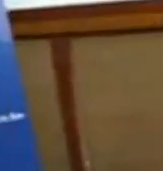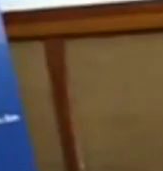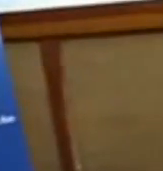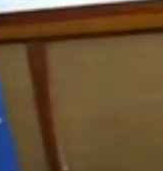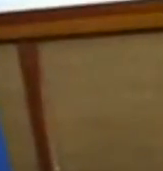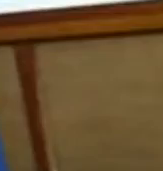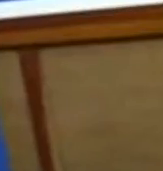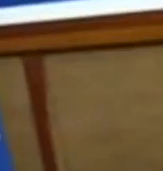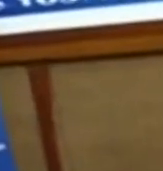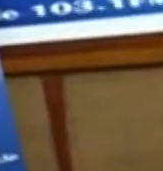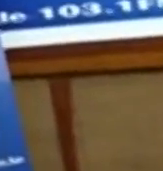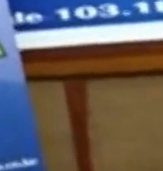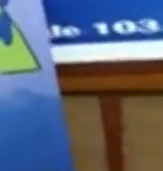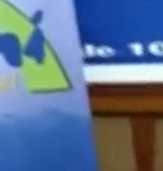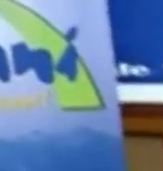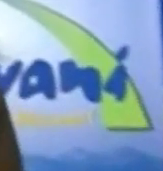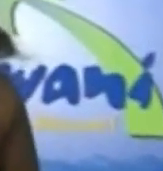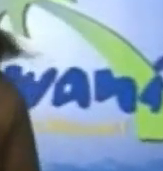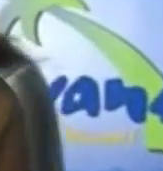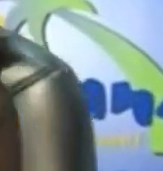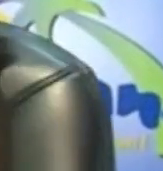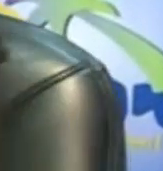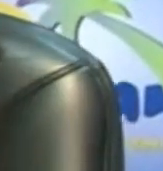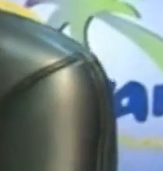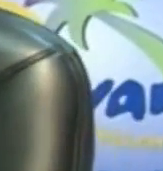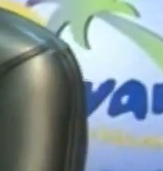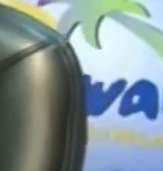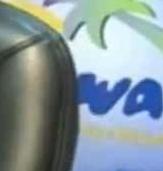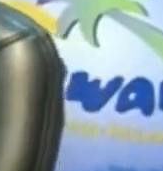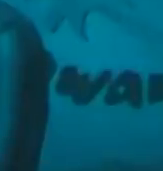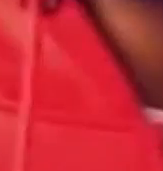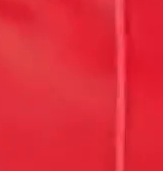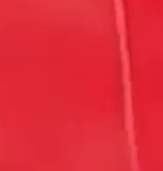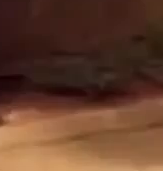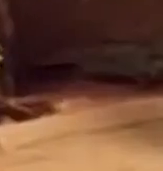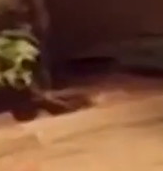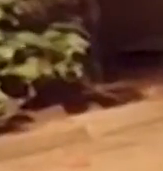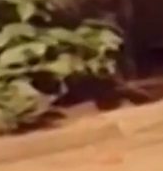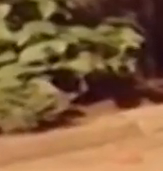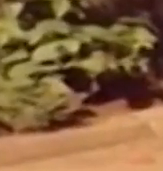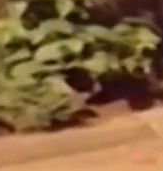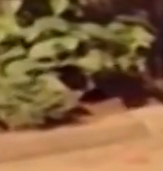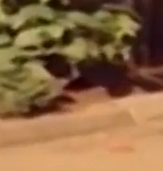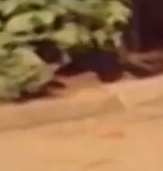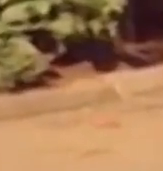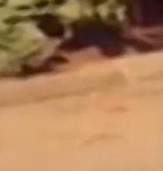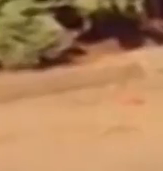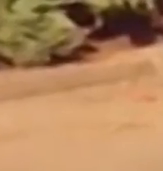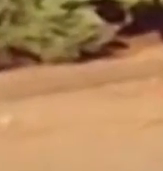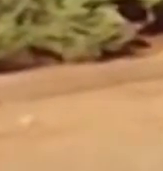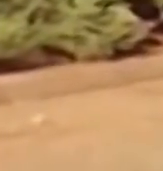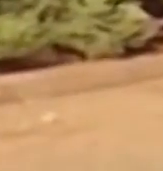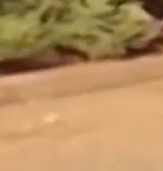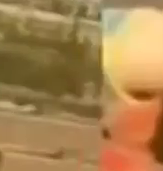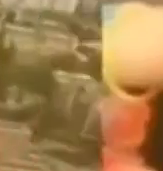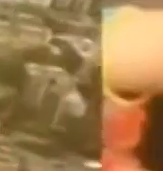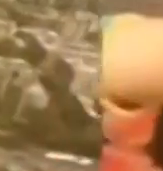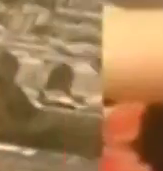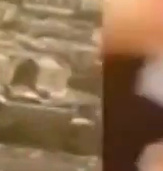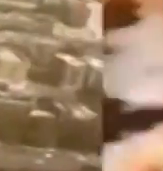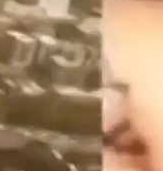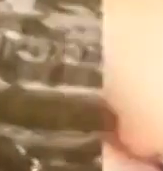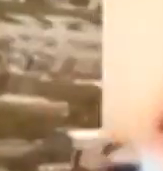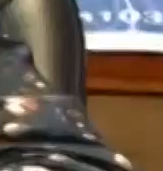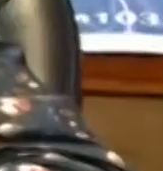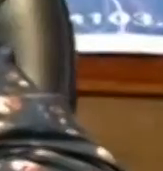Na umbea, yani stories zinazo trend kwenye mitandao ya kijamii. See baby now we are two in one. We are two